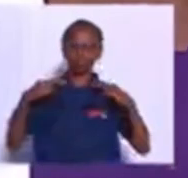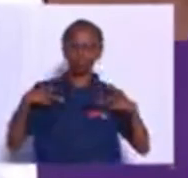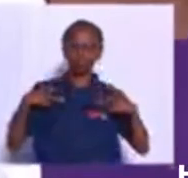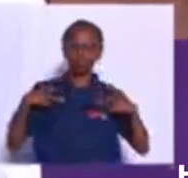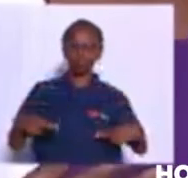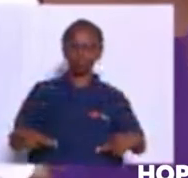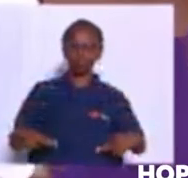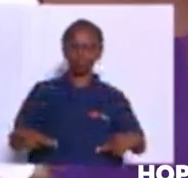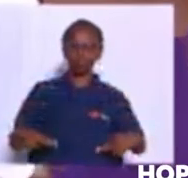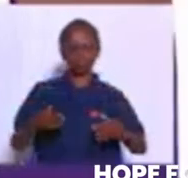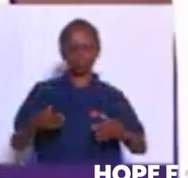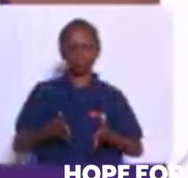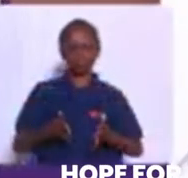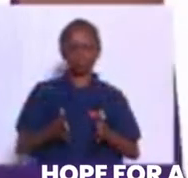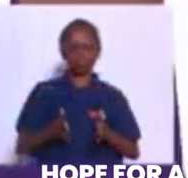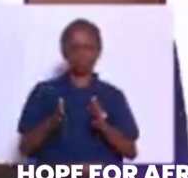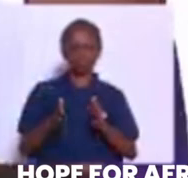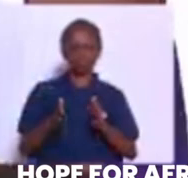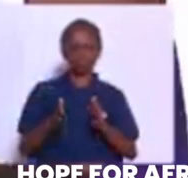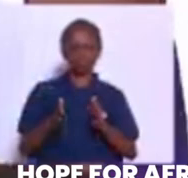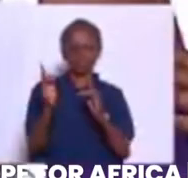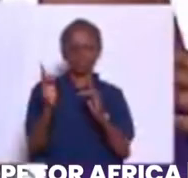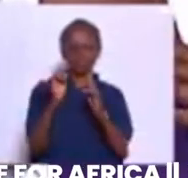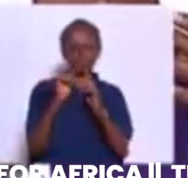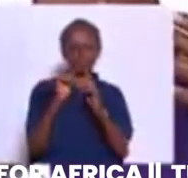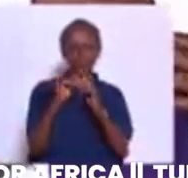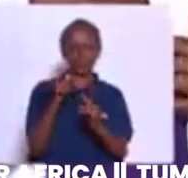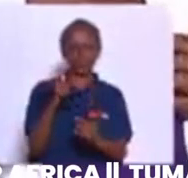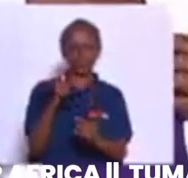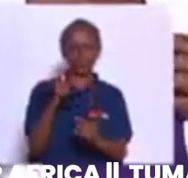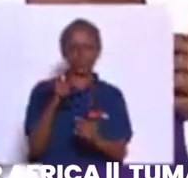mwanadamu akazaliwa kwetu.